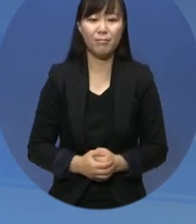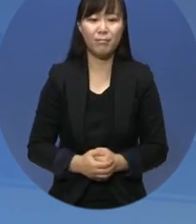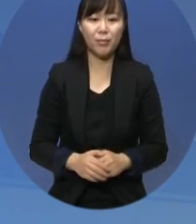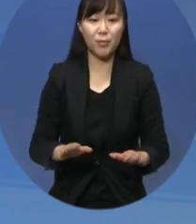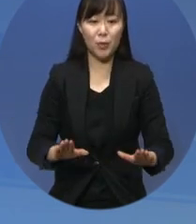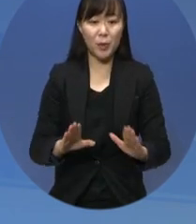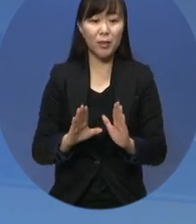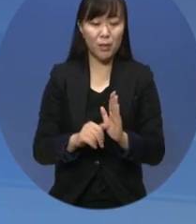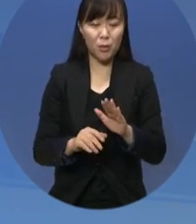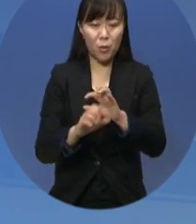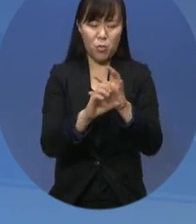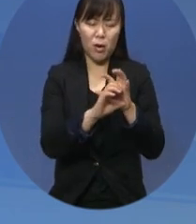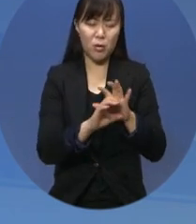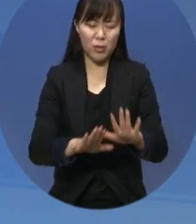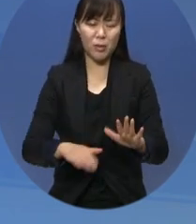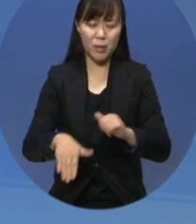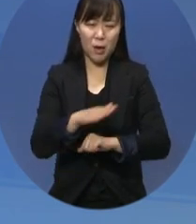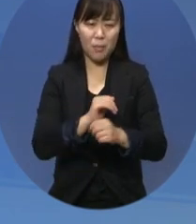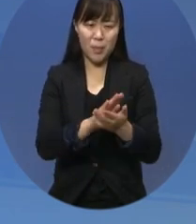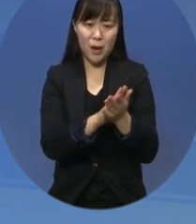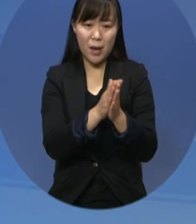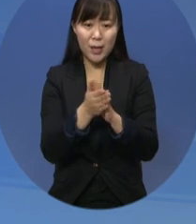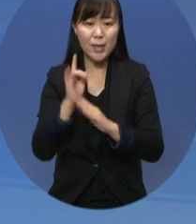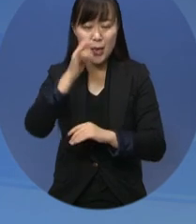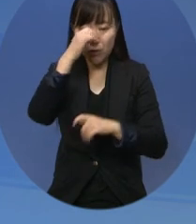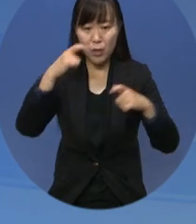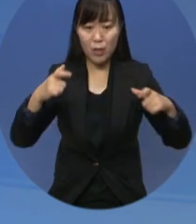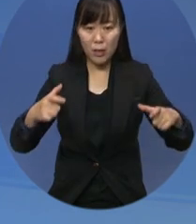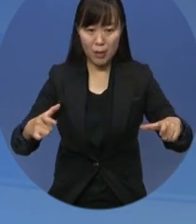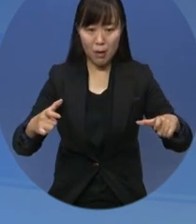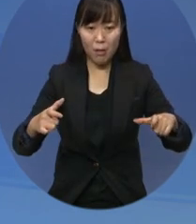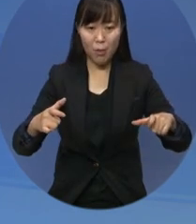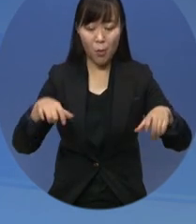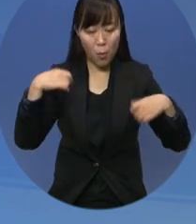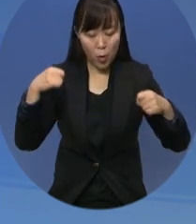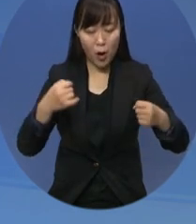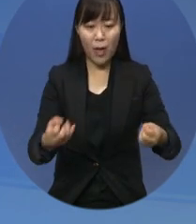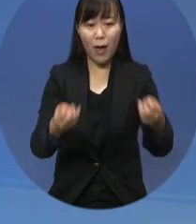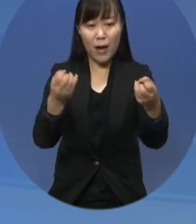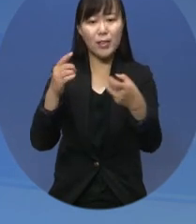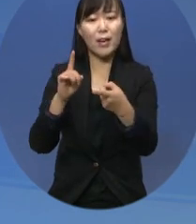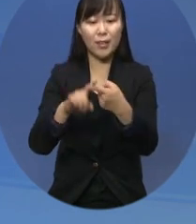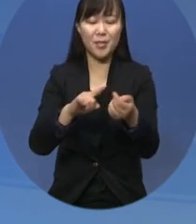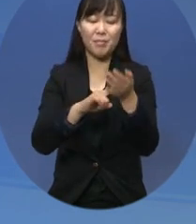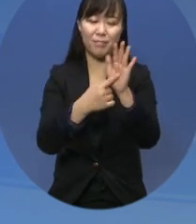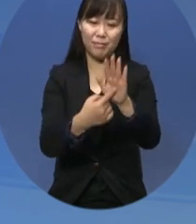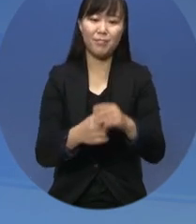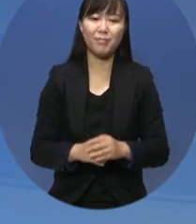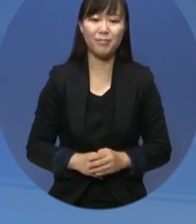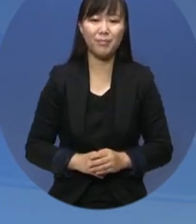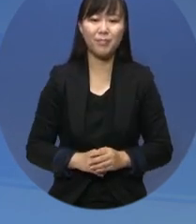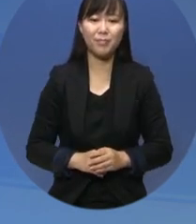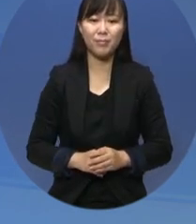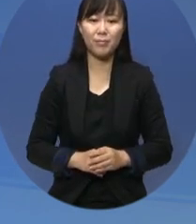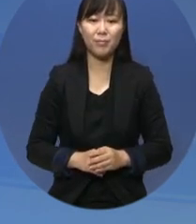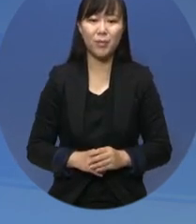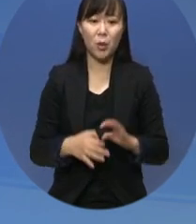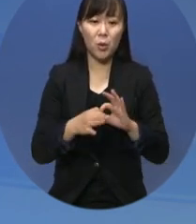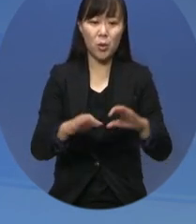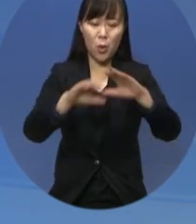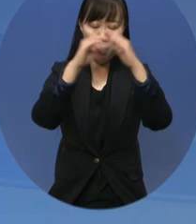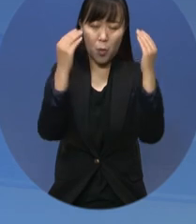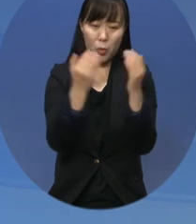이번 호에서는 코로나19로 달라진 장애인 예술계의 언택트 공연과 행사를 다뤘습니다. 이를 통해